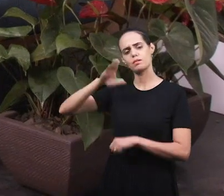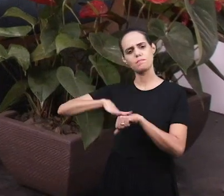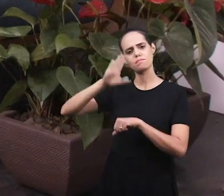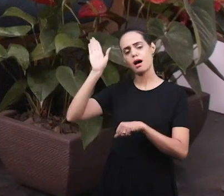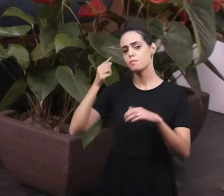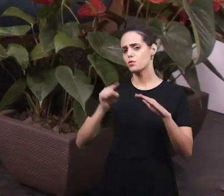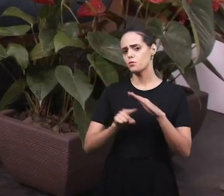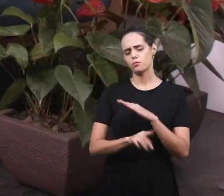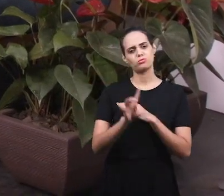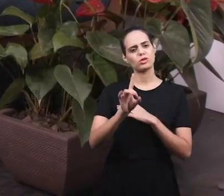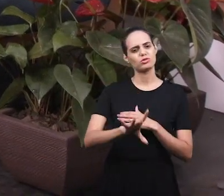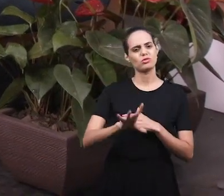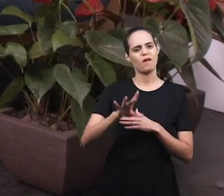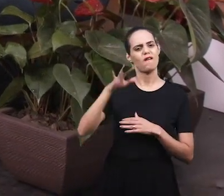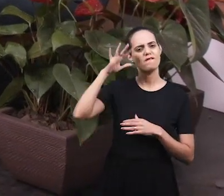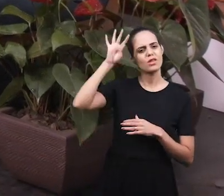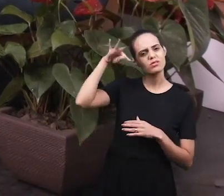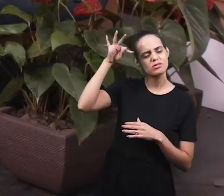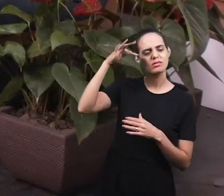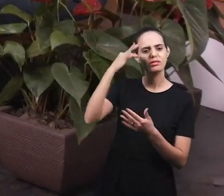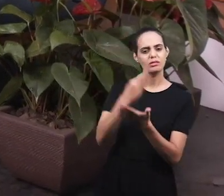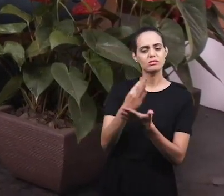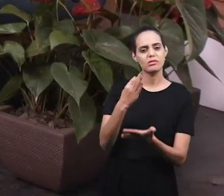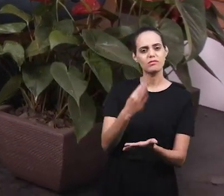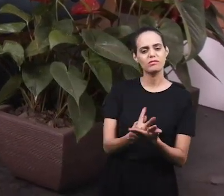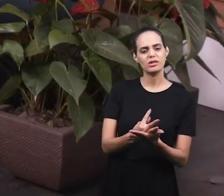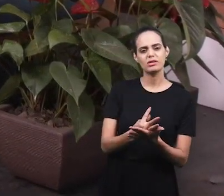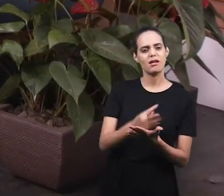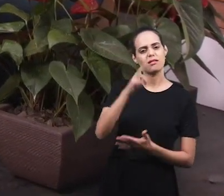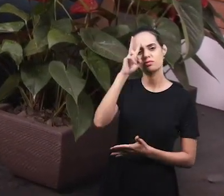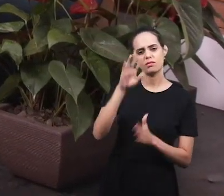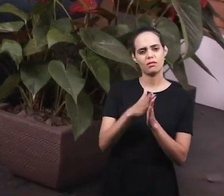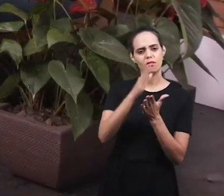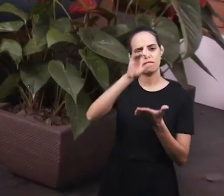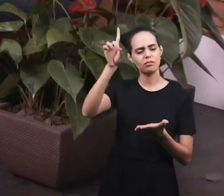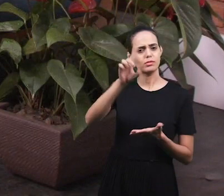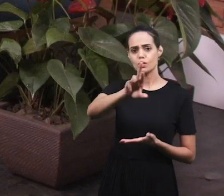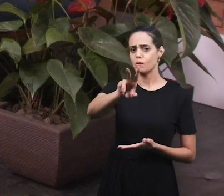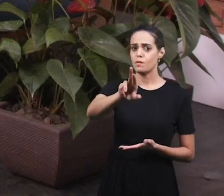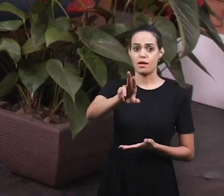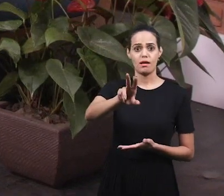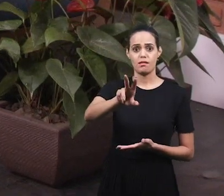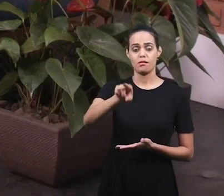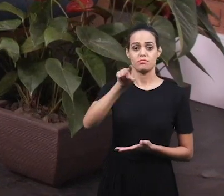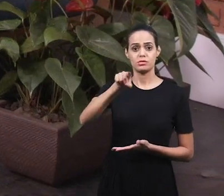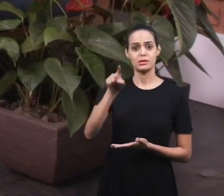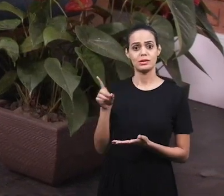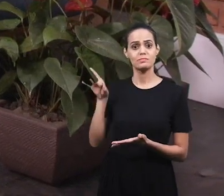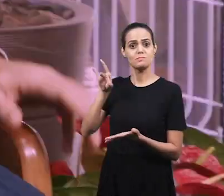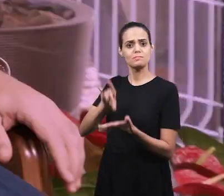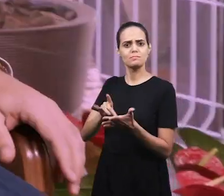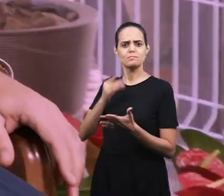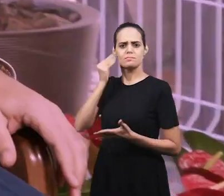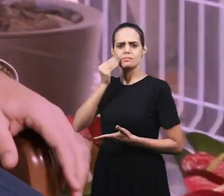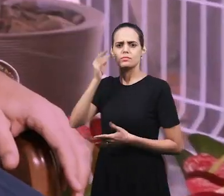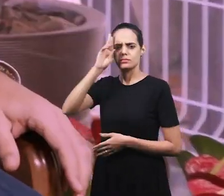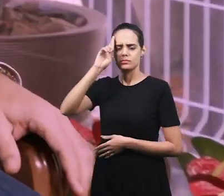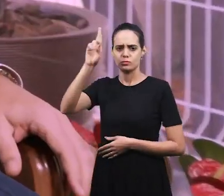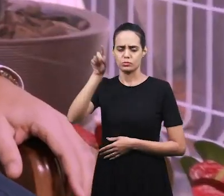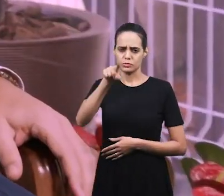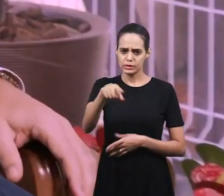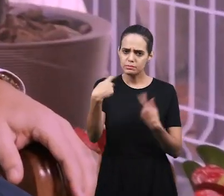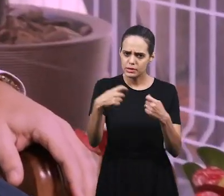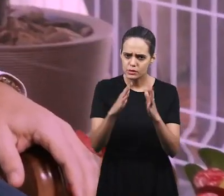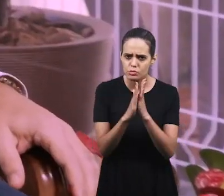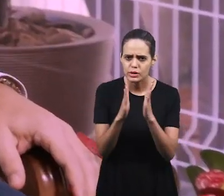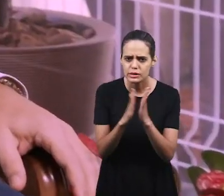que connaître la théologie, la philosophie ou des histoires de la Bible. C'est d'avoir une expérience réelle avec lui. Si vous